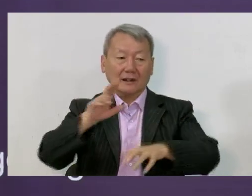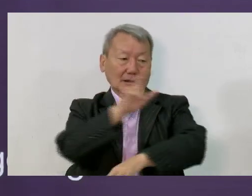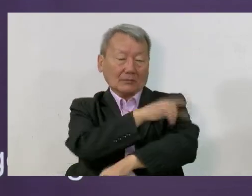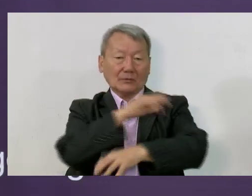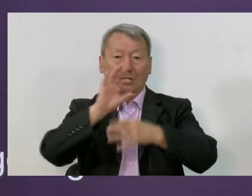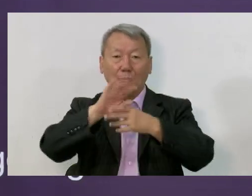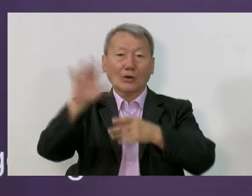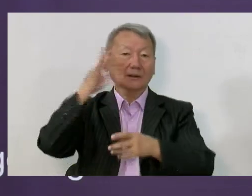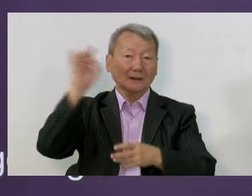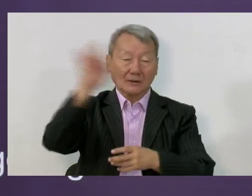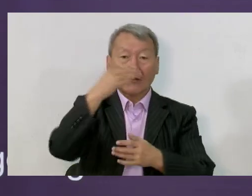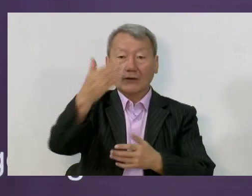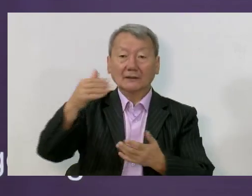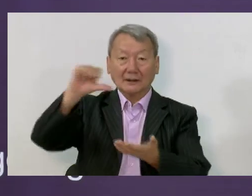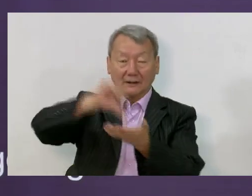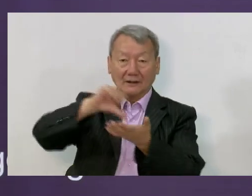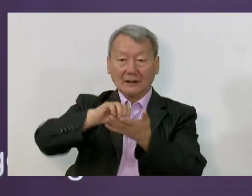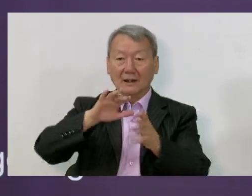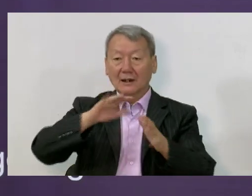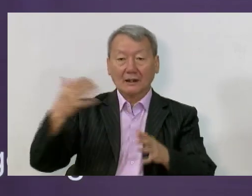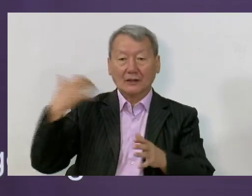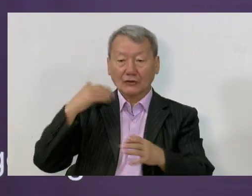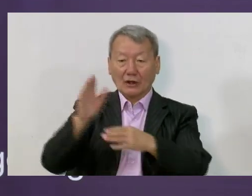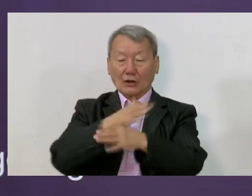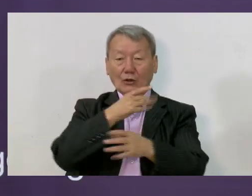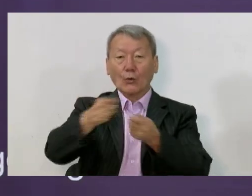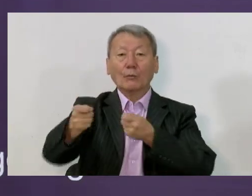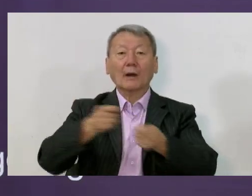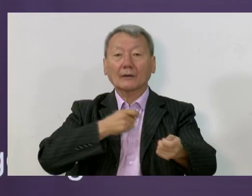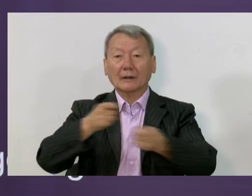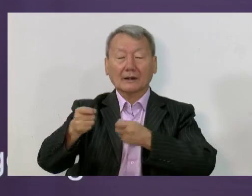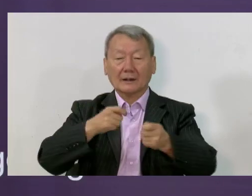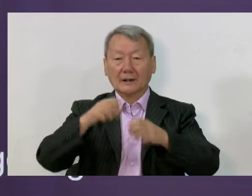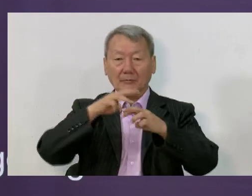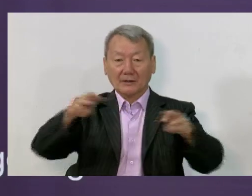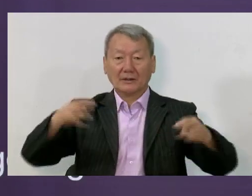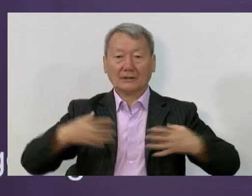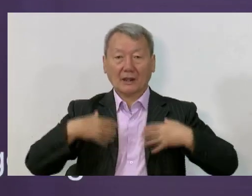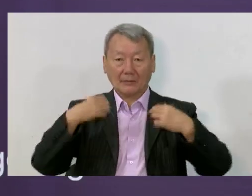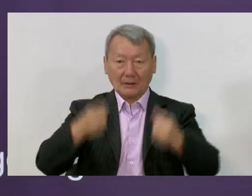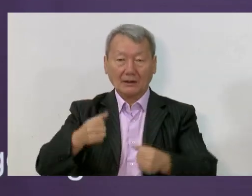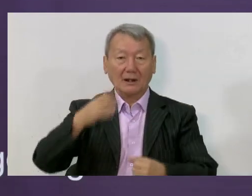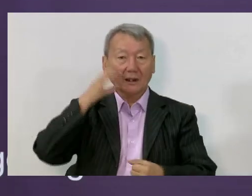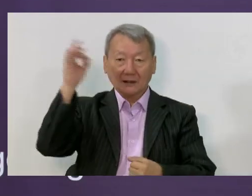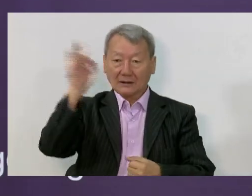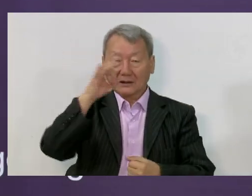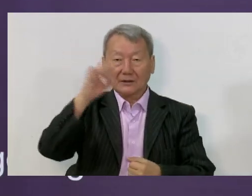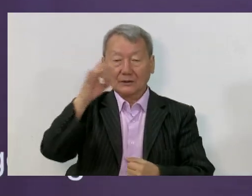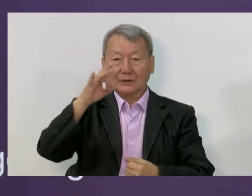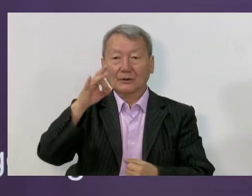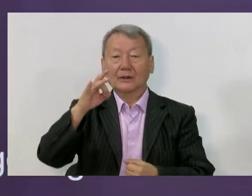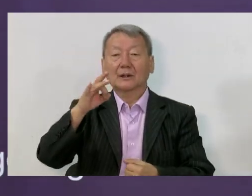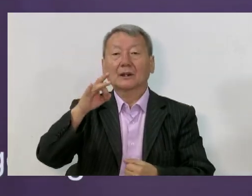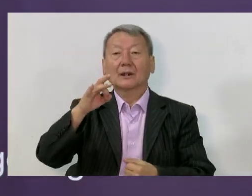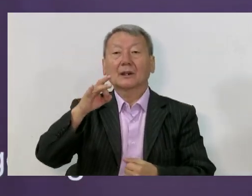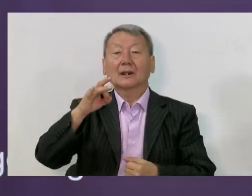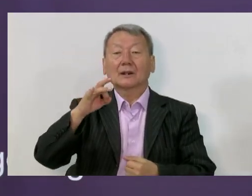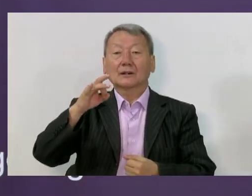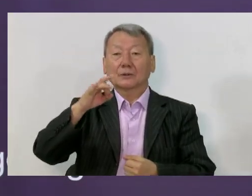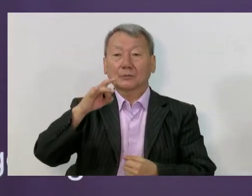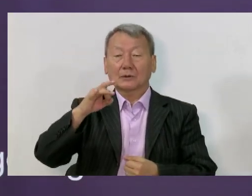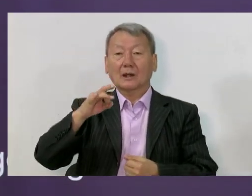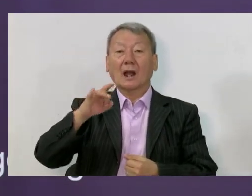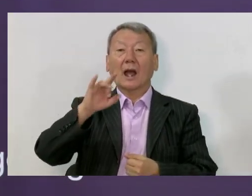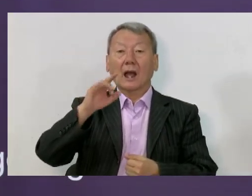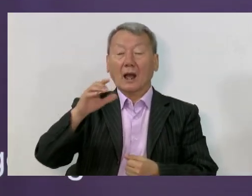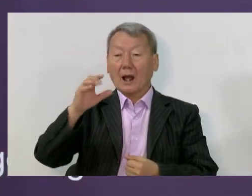ситуации по Кыргызстану вас проинформировала начальник управления общественного здравоохранения Министерства здравоохранения Кыргызской